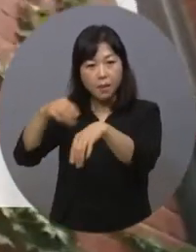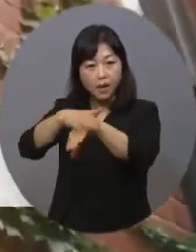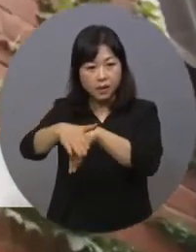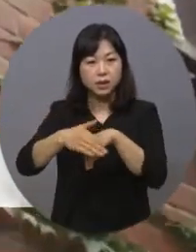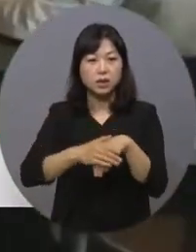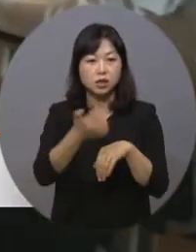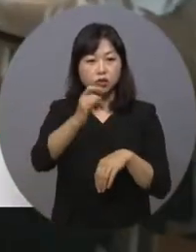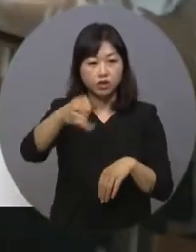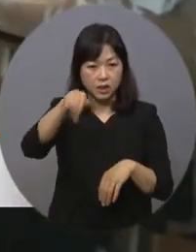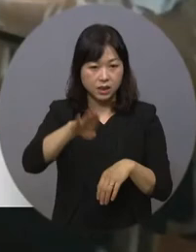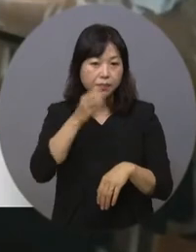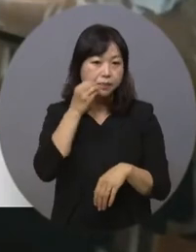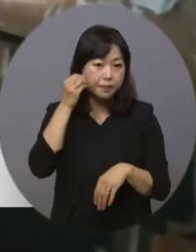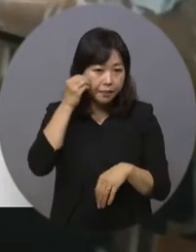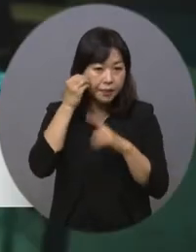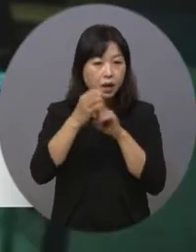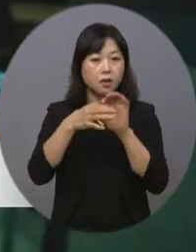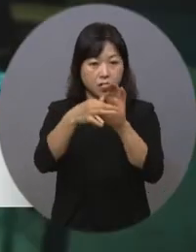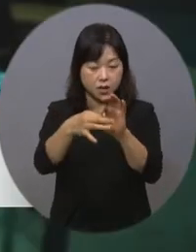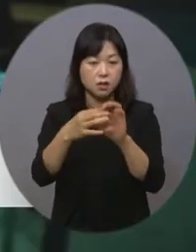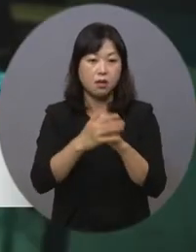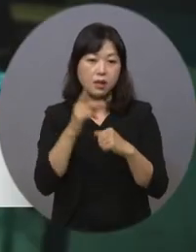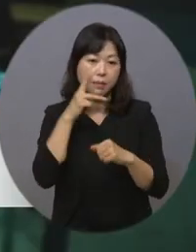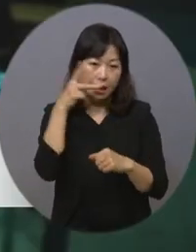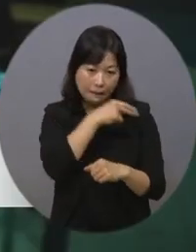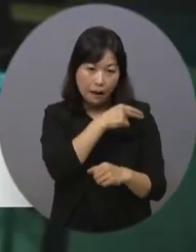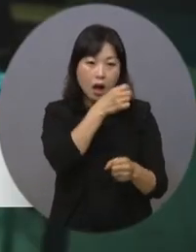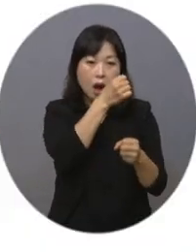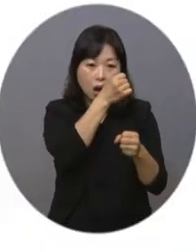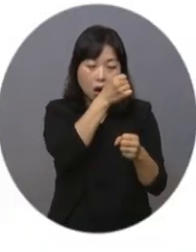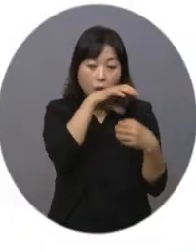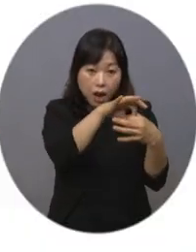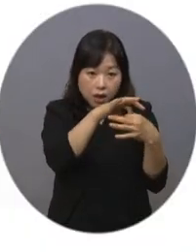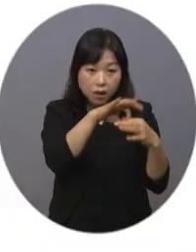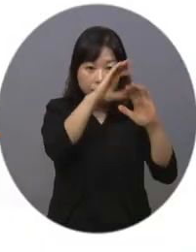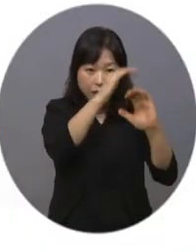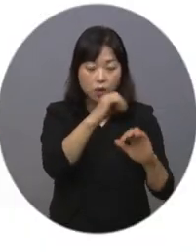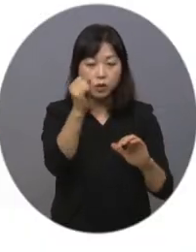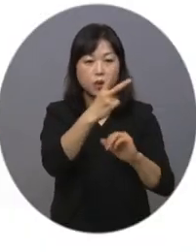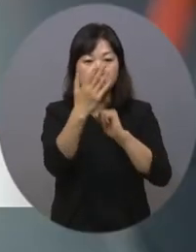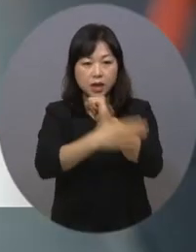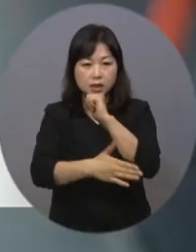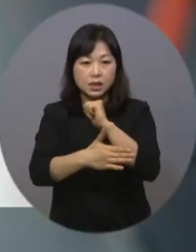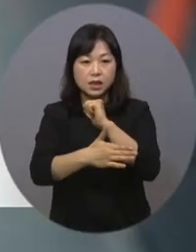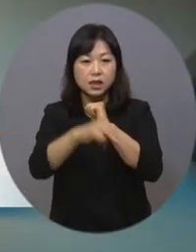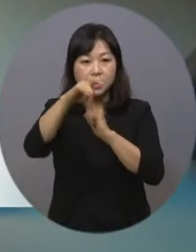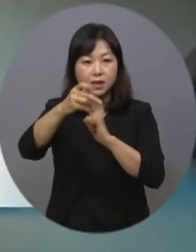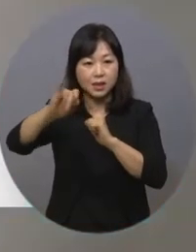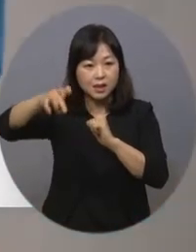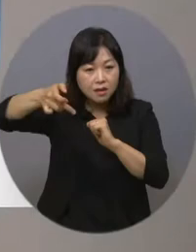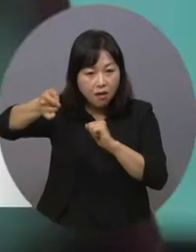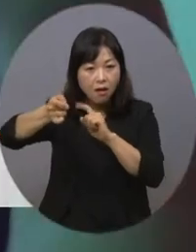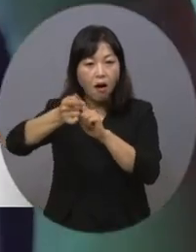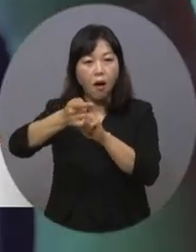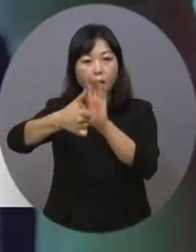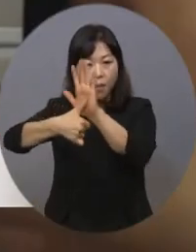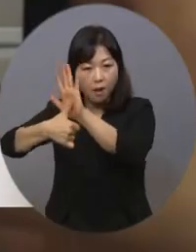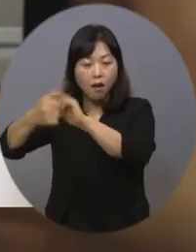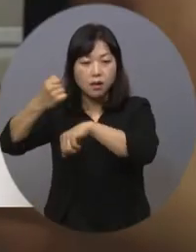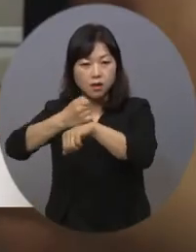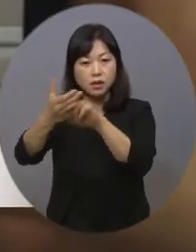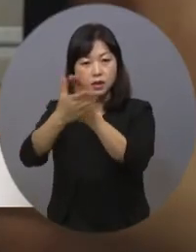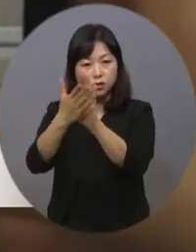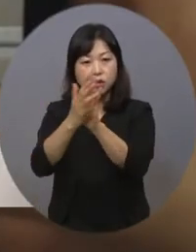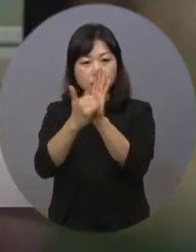접속해 전하고 싶은 노담 메시지와 함께 자신의 사진이나 스티커 등과 함께 친구나 가족에게 공유할 수